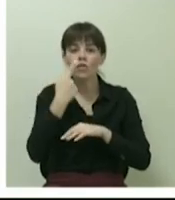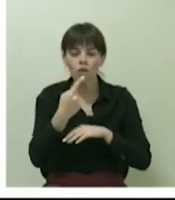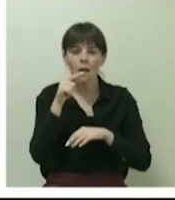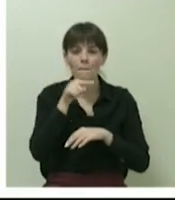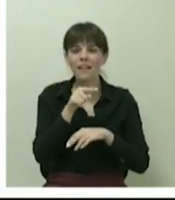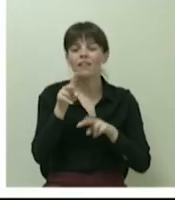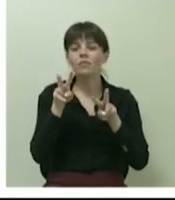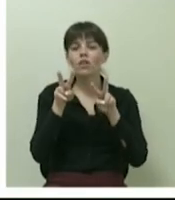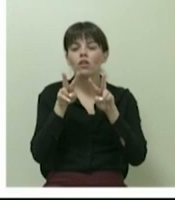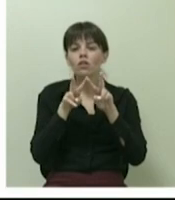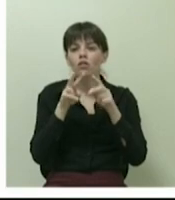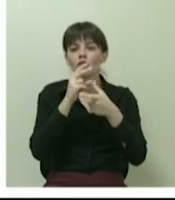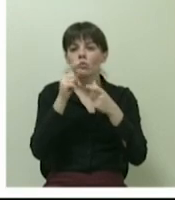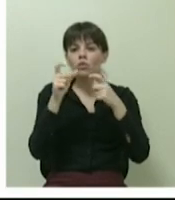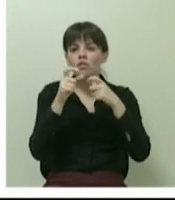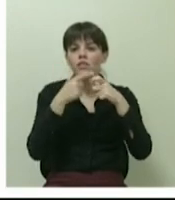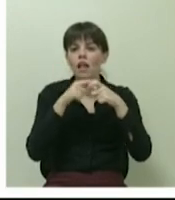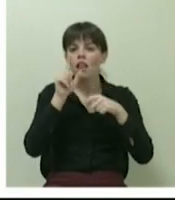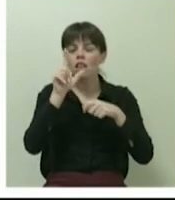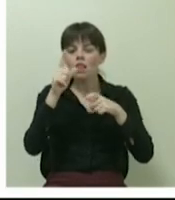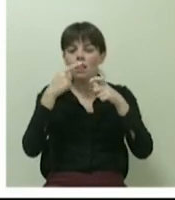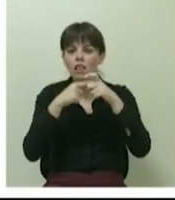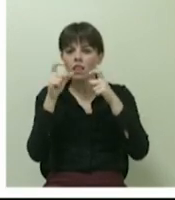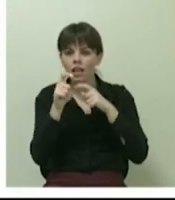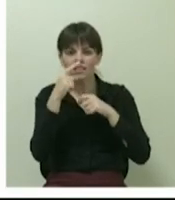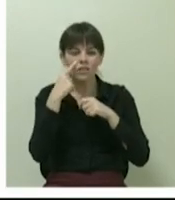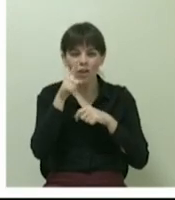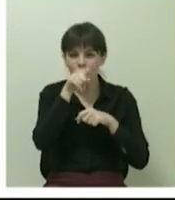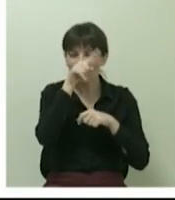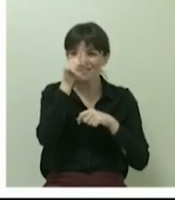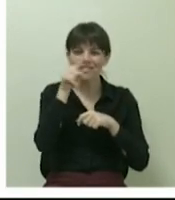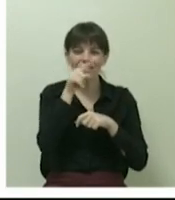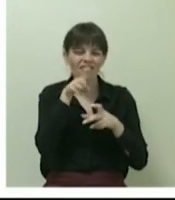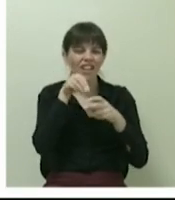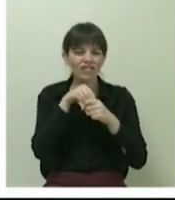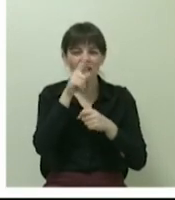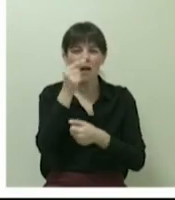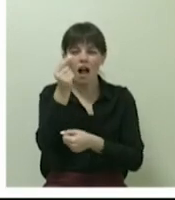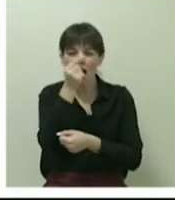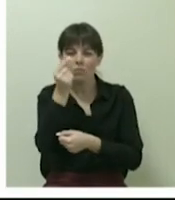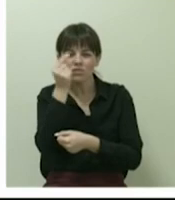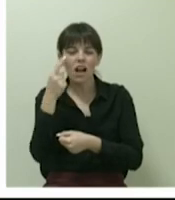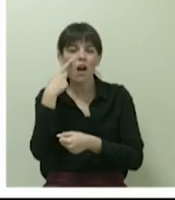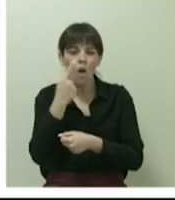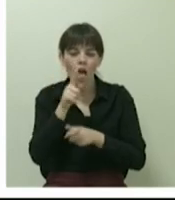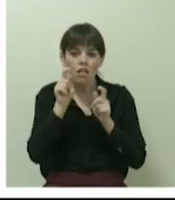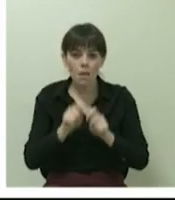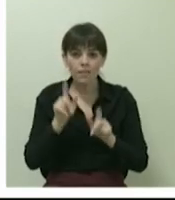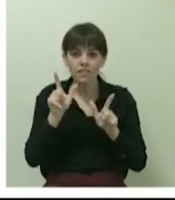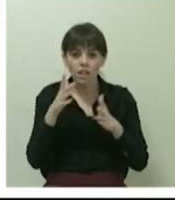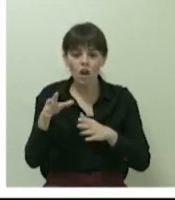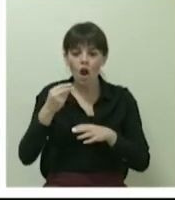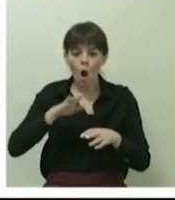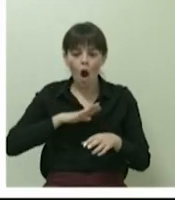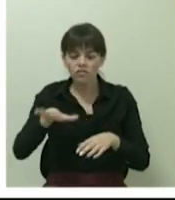bir müsellesin zaviyetanı, dahiletanı mı ne? Yani bir üçgenin iç açıları demek için böyle Arapça bir tekerleme yapmanız gerekiyor. Ve